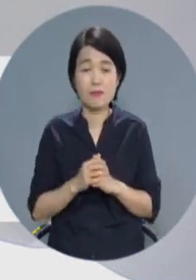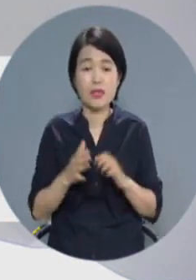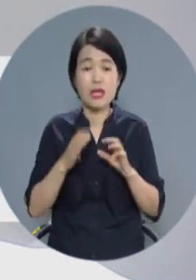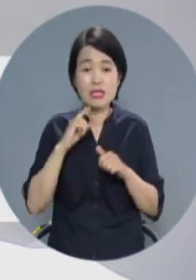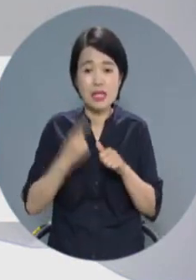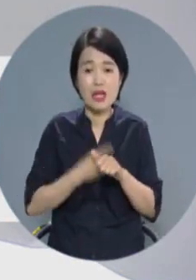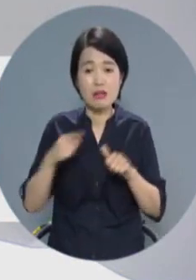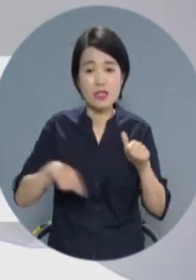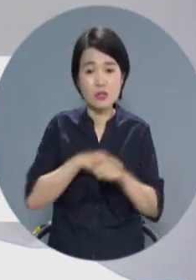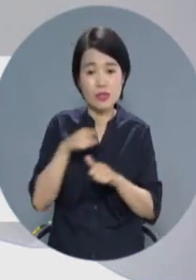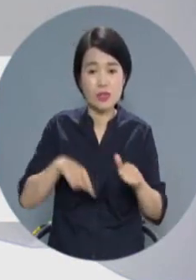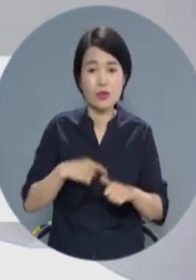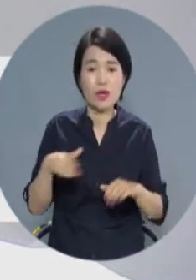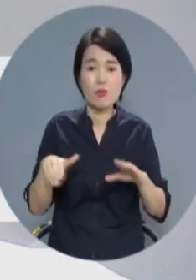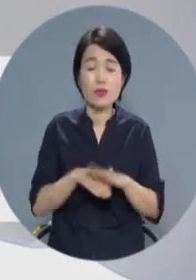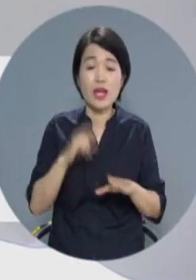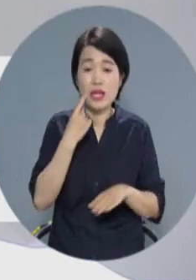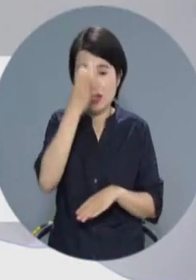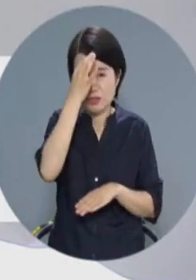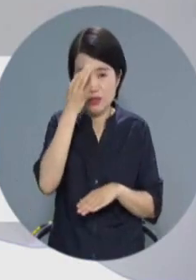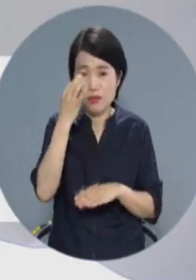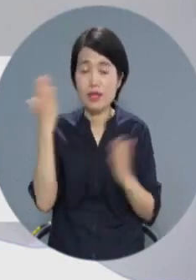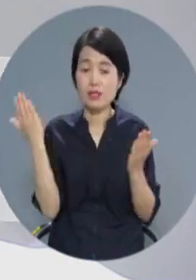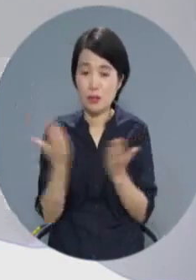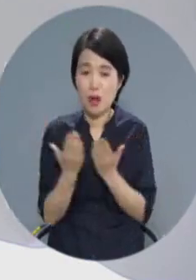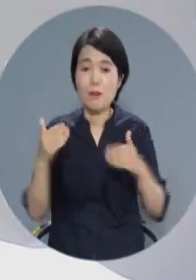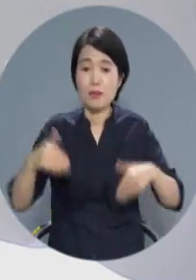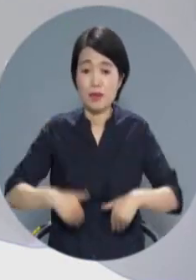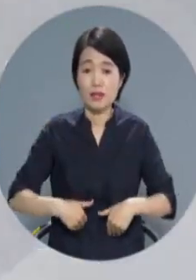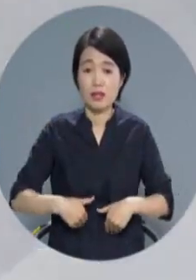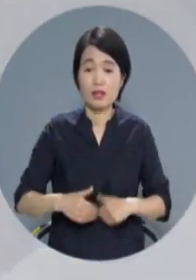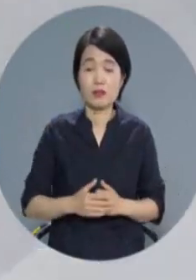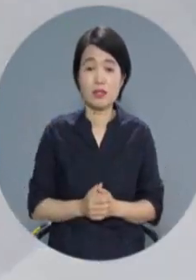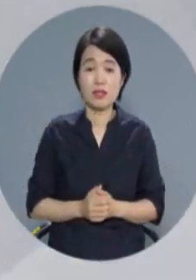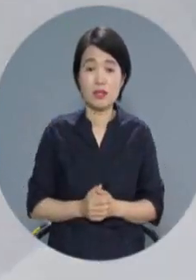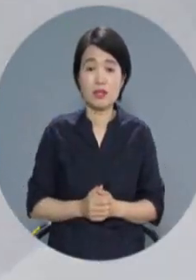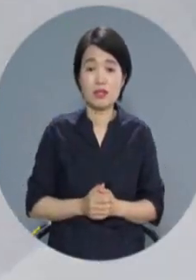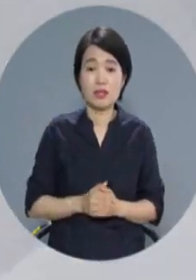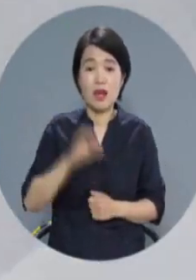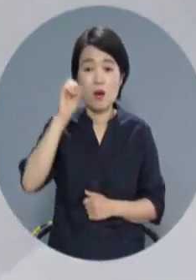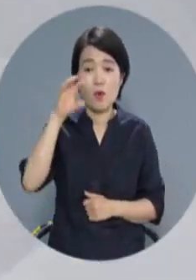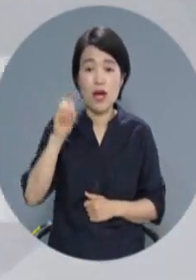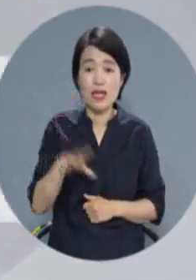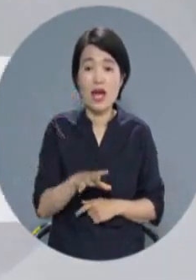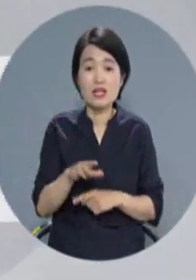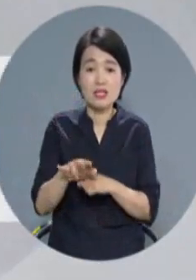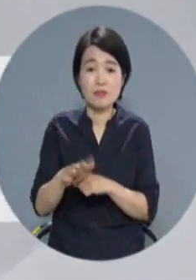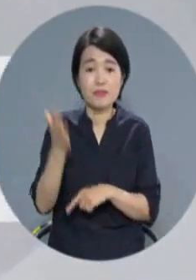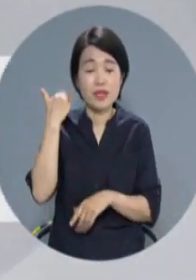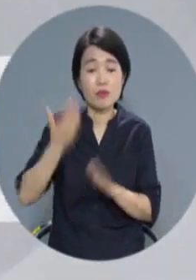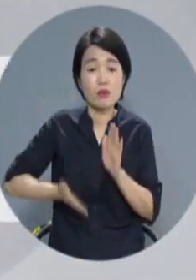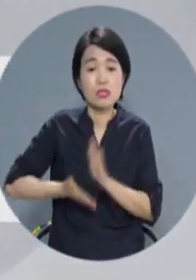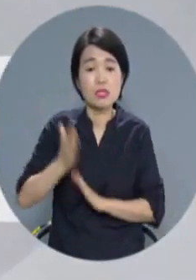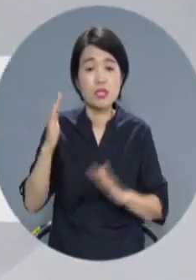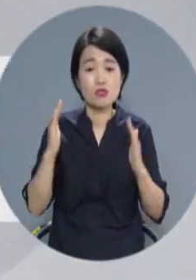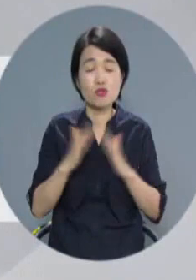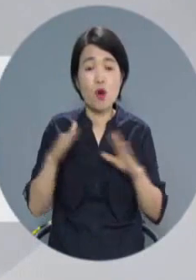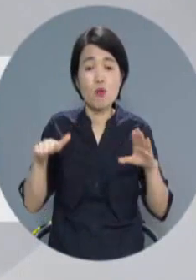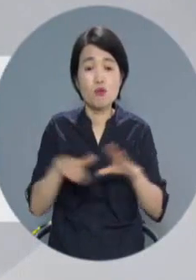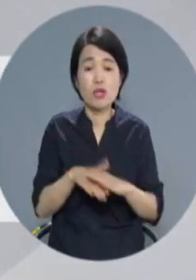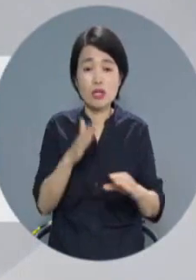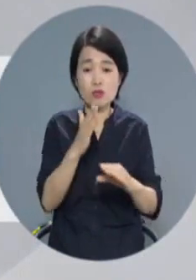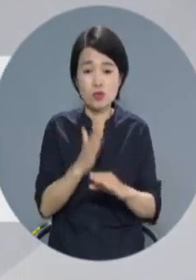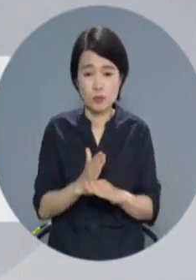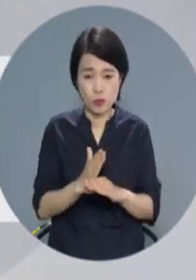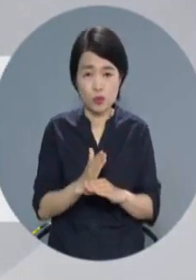자연친화적이고 문화예술적인 차원의 접근이 필요할 것이다. 광양읍 원도심을 주거문화